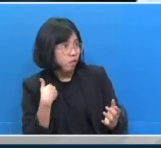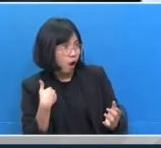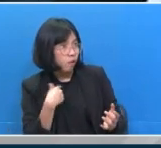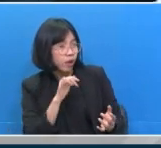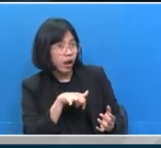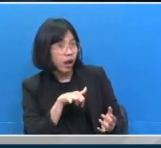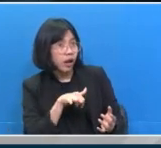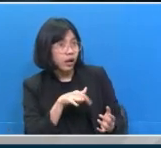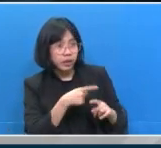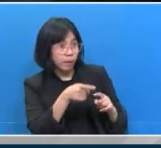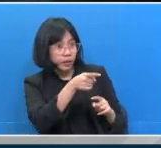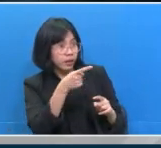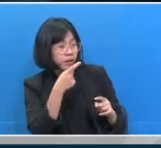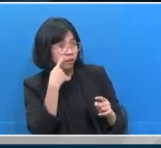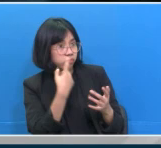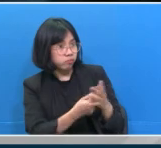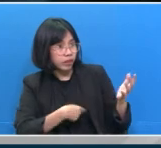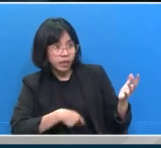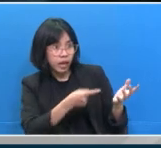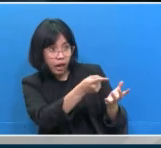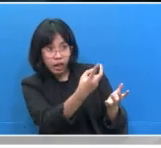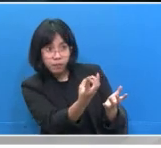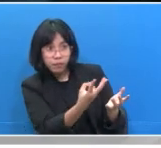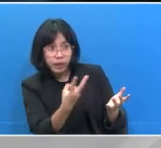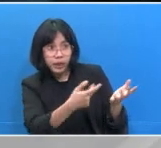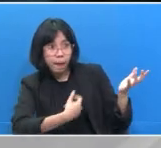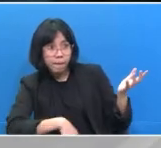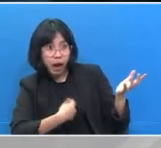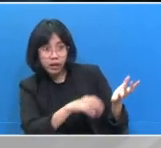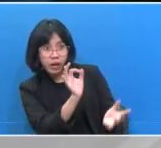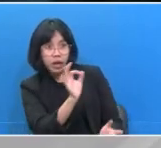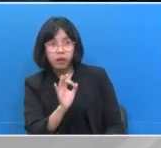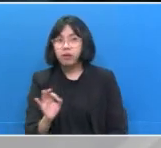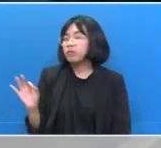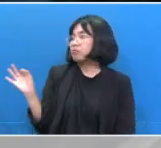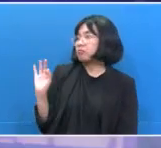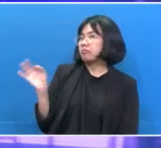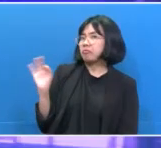Coba tidak ada, bertiga itu tidak ada yang main gitar. Tidak ada yang ya? Tidak ada yang mulia.